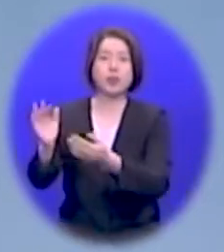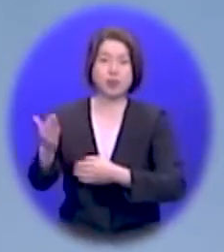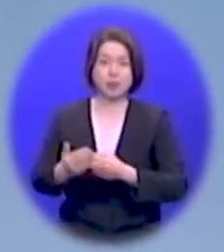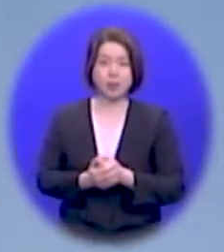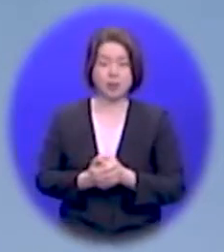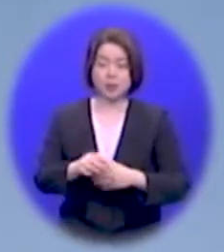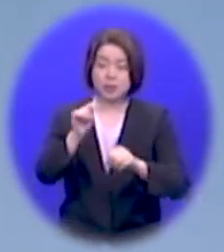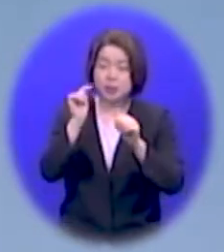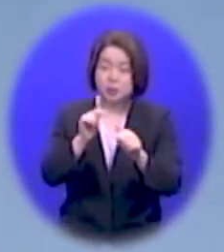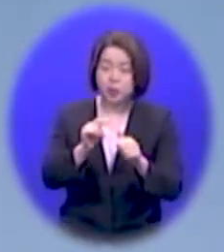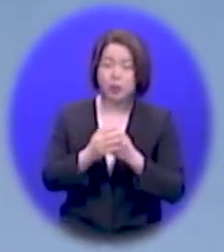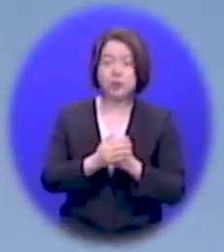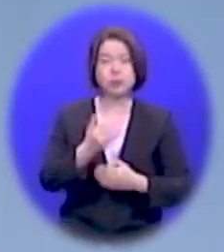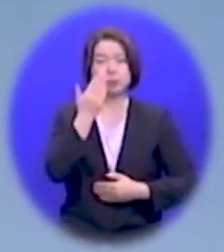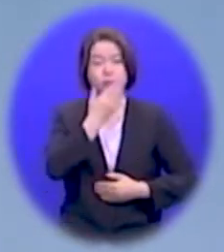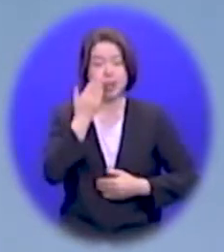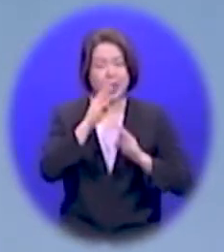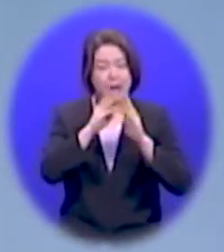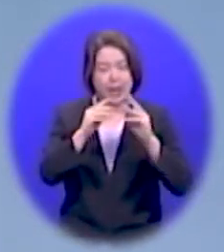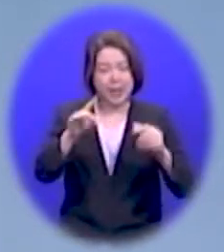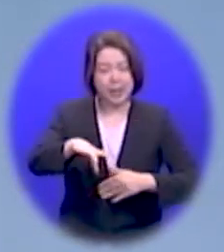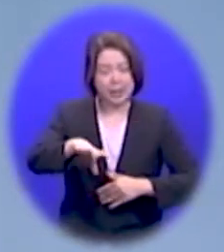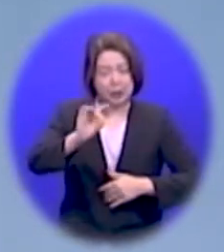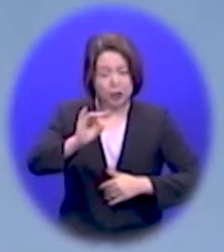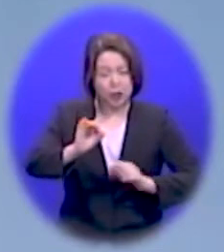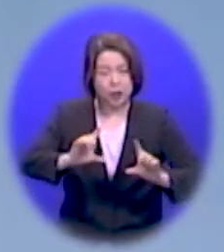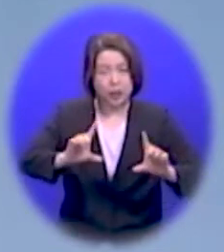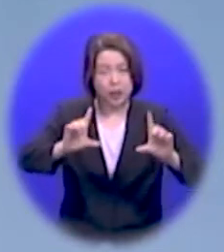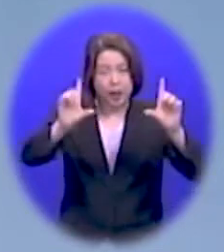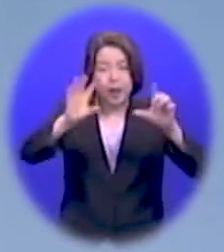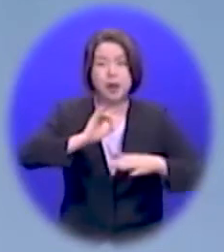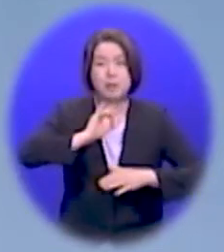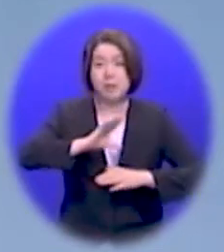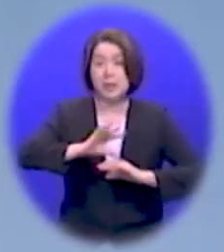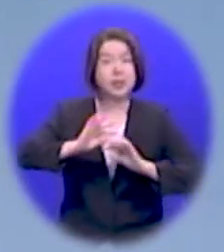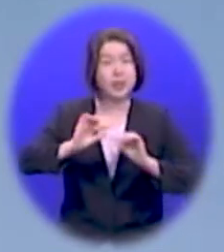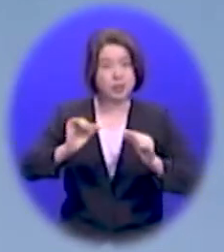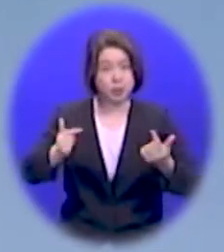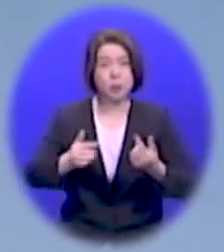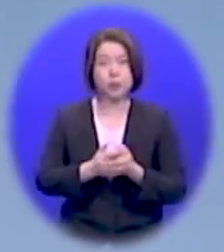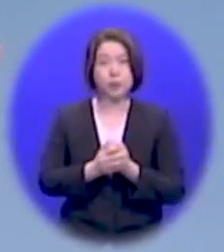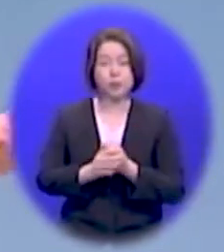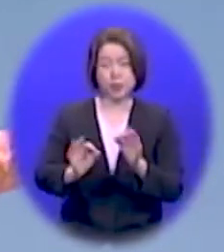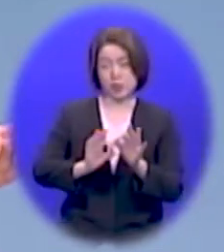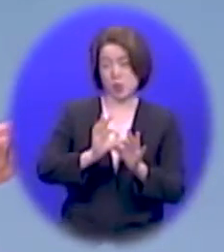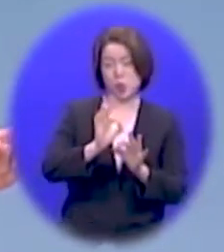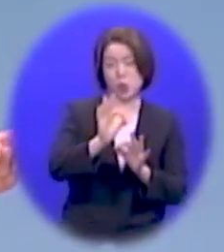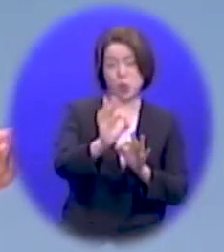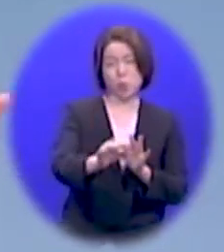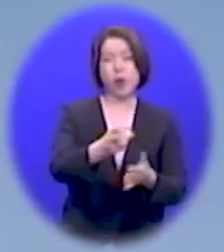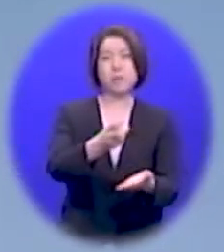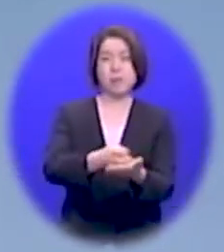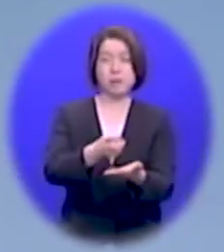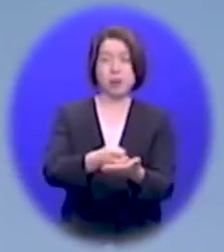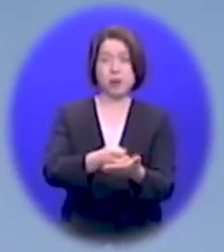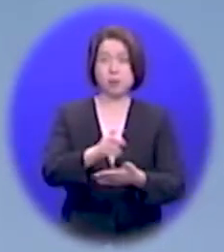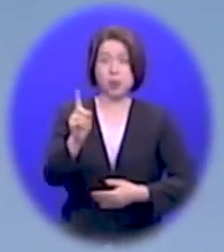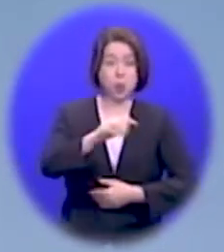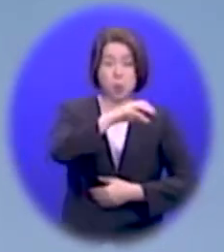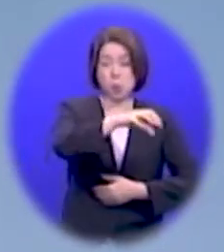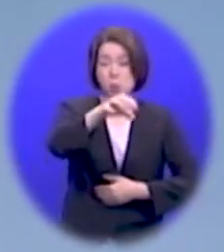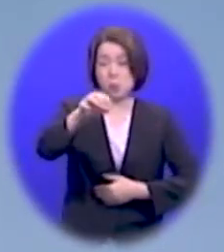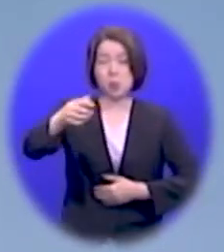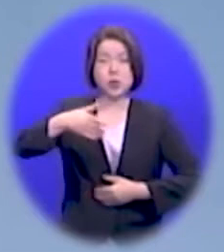그들이 가나안 땅에 들어 갔던 그 첫 해에만 해당되는 게 아니고 영원한 규리 란 어디에 가서